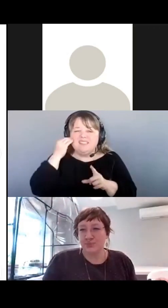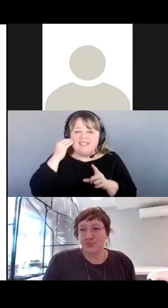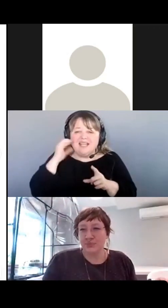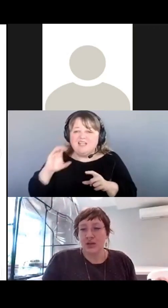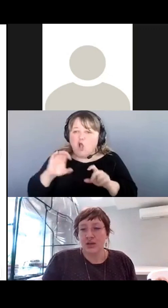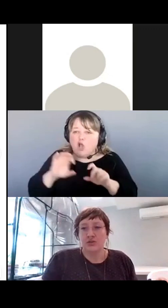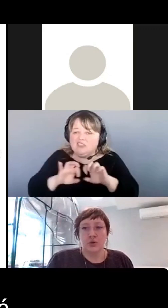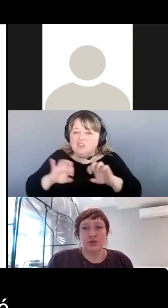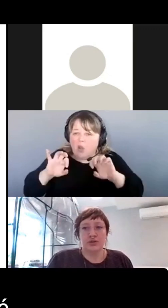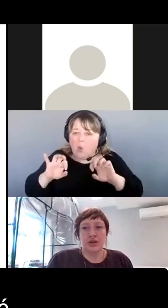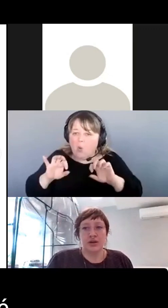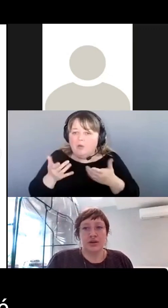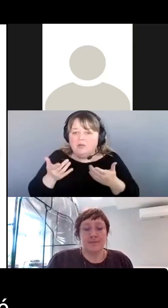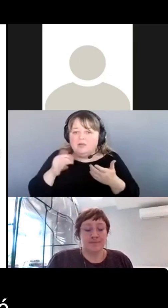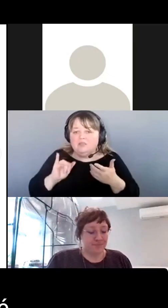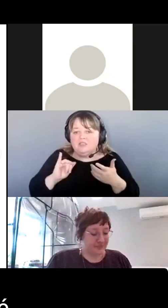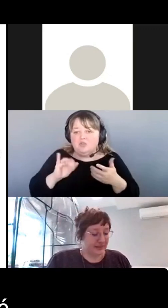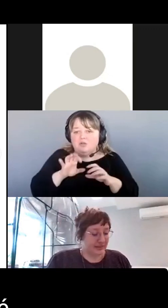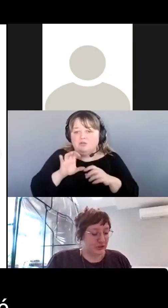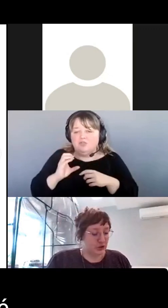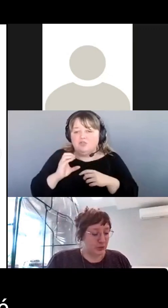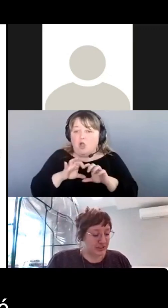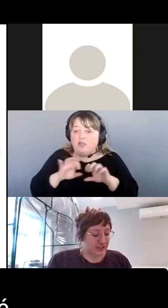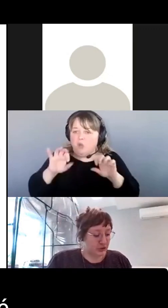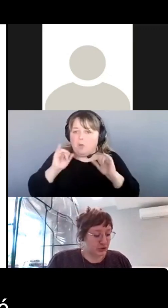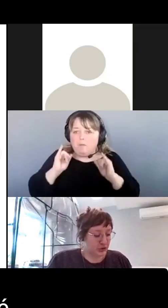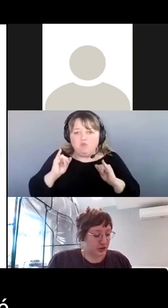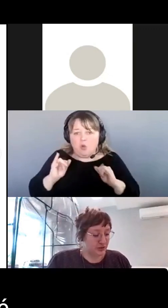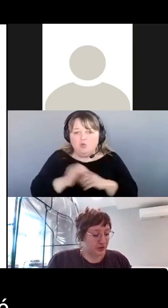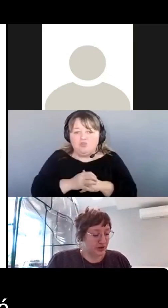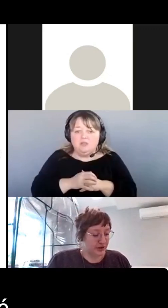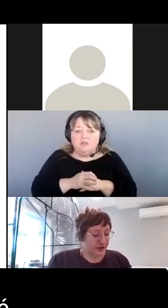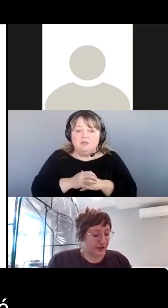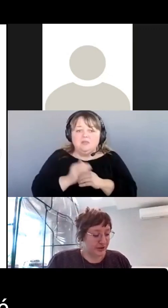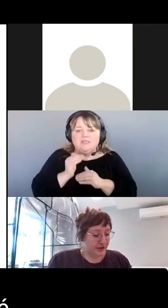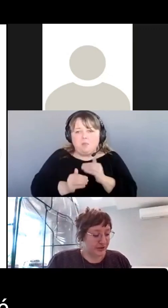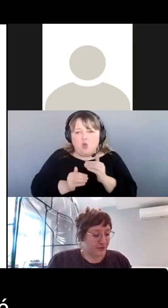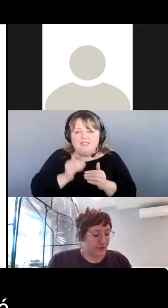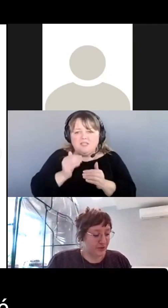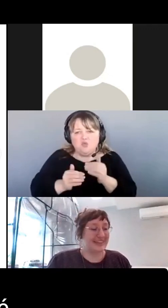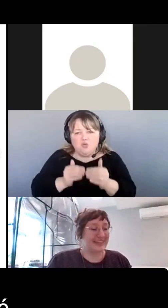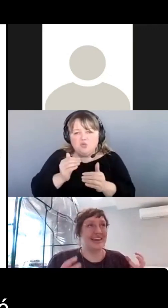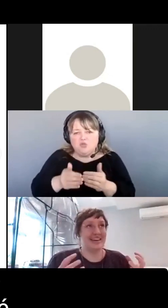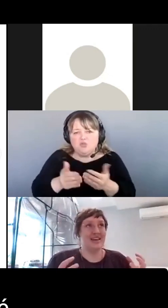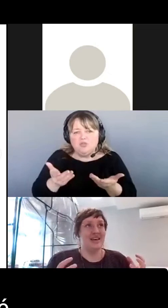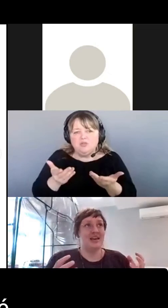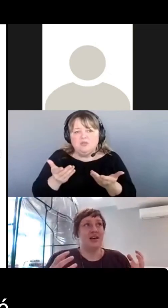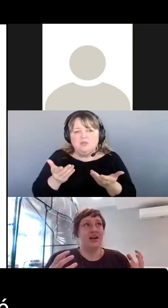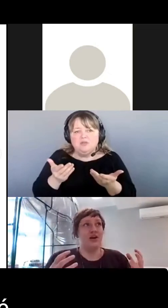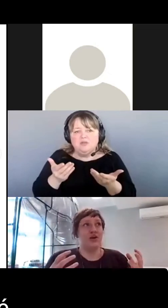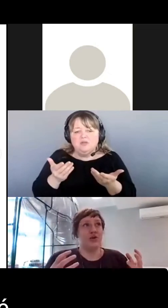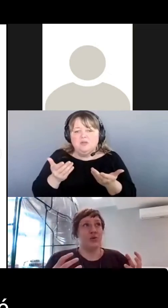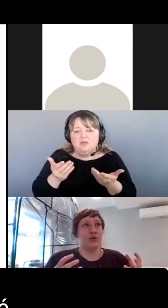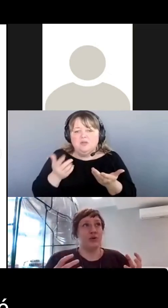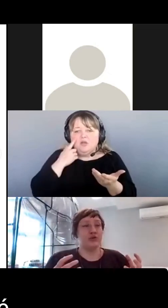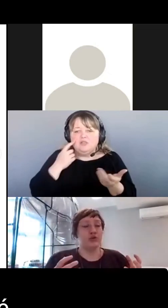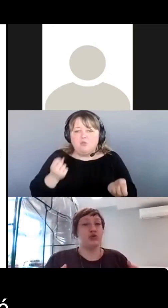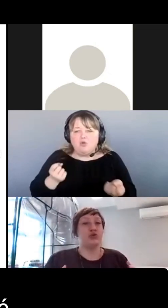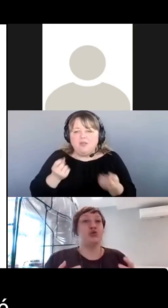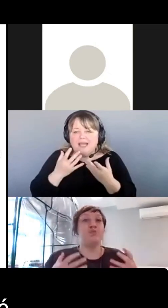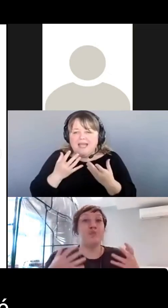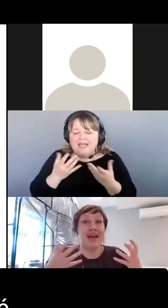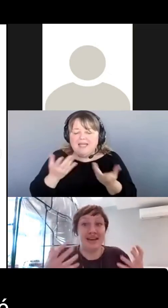cornichons. Donc, ce processus-là va créer un